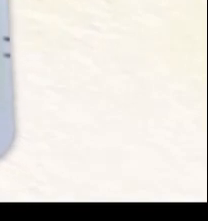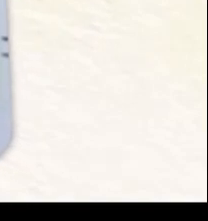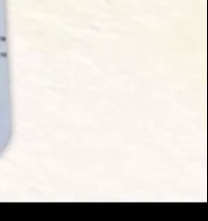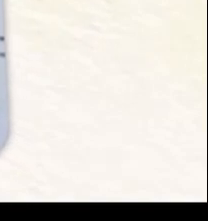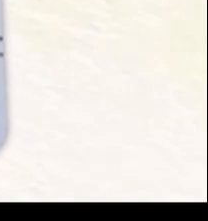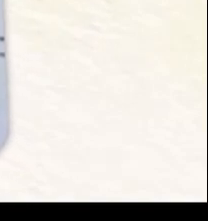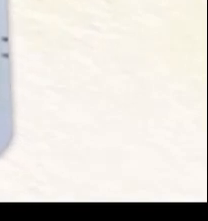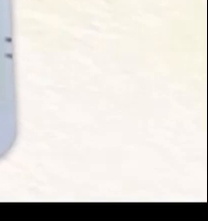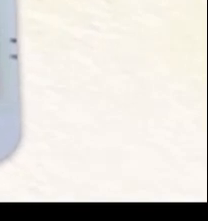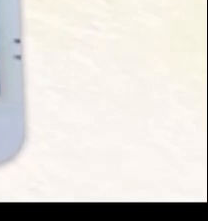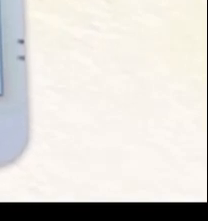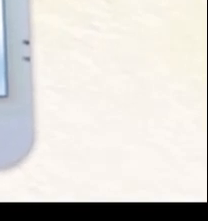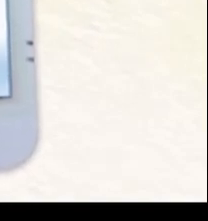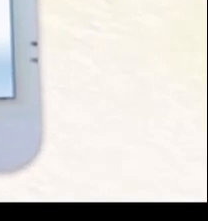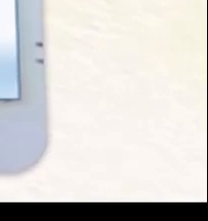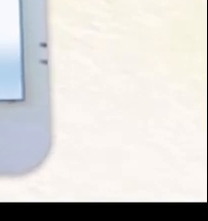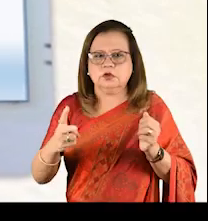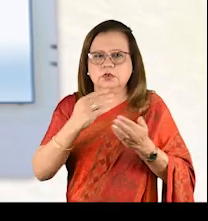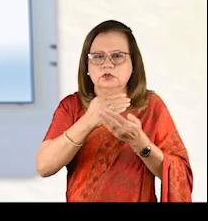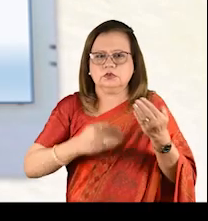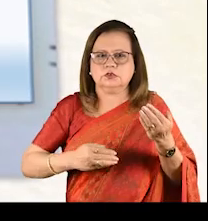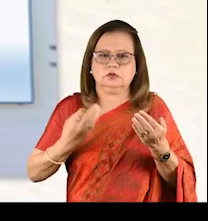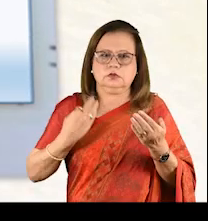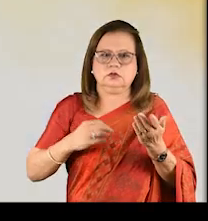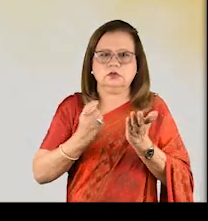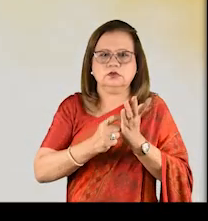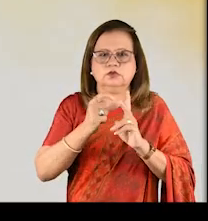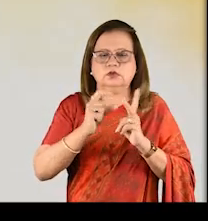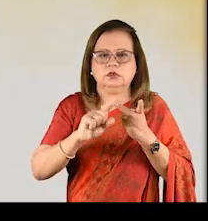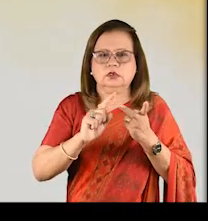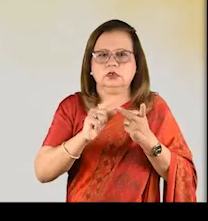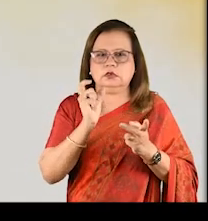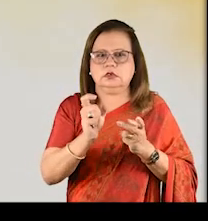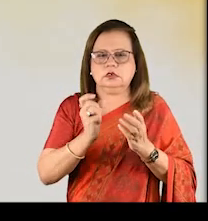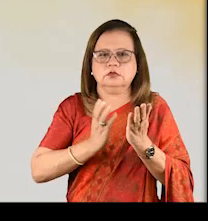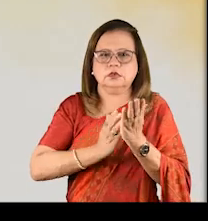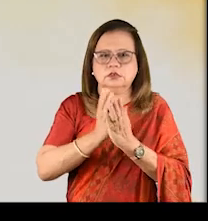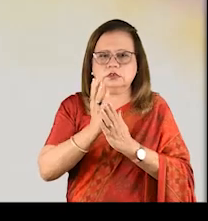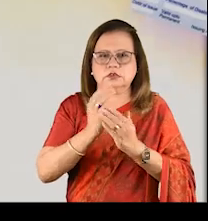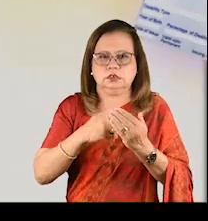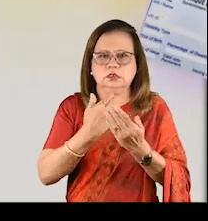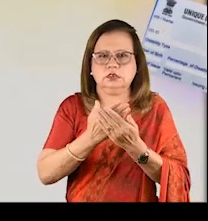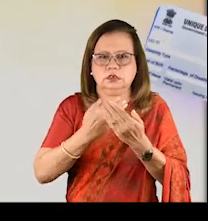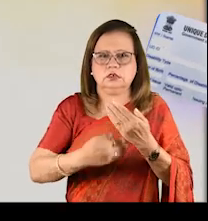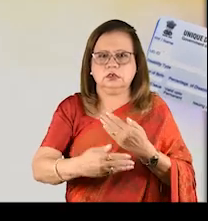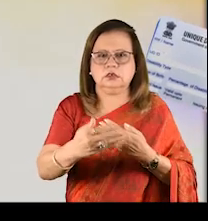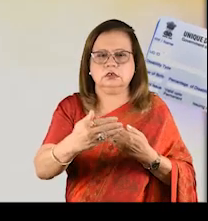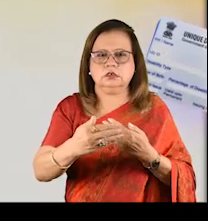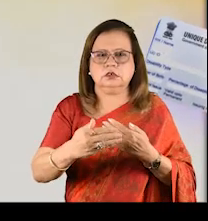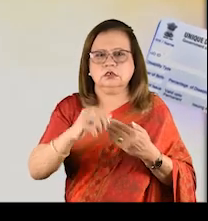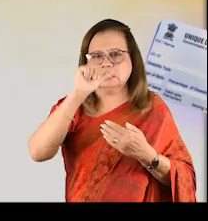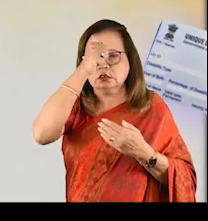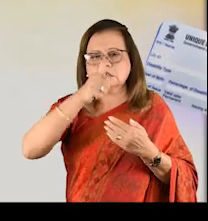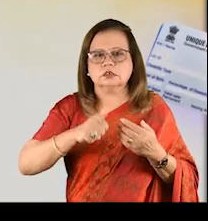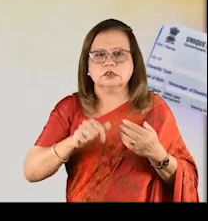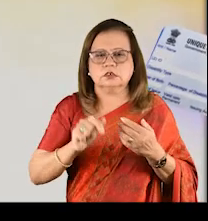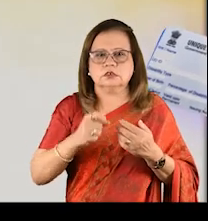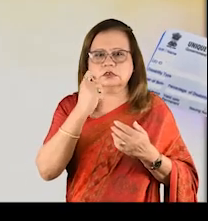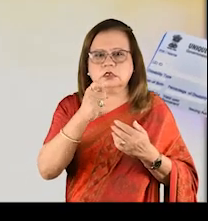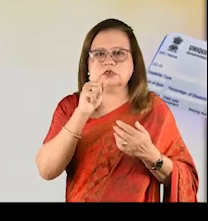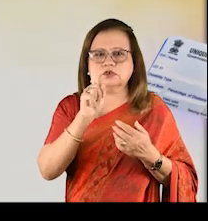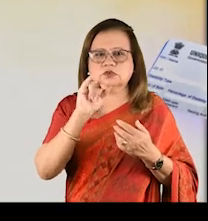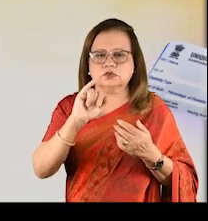लाभ UDID कार्ड के माध्यम से प्रदान कर रही हैं। देश के 716 जिलों में त्वरित गति से